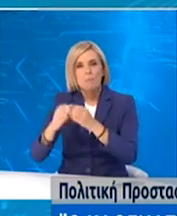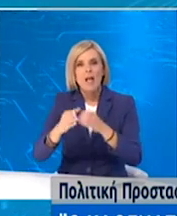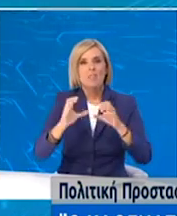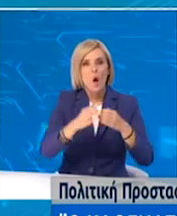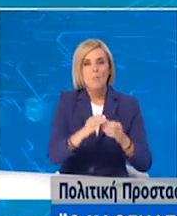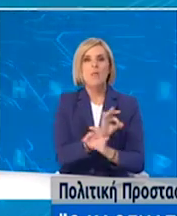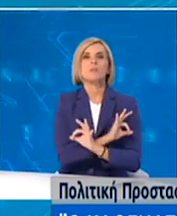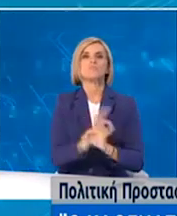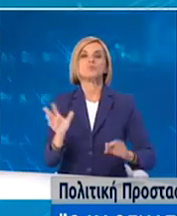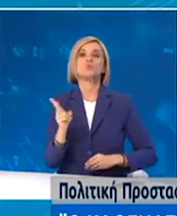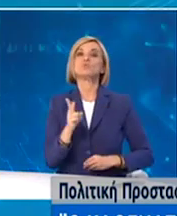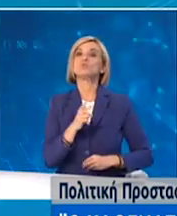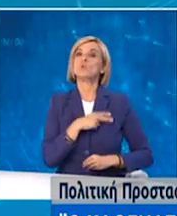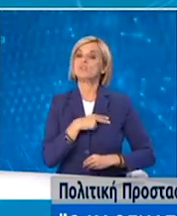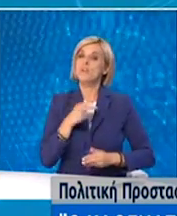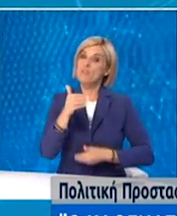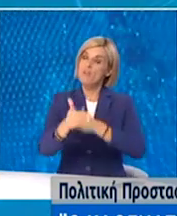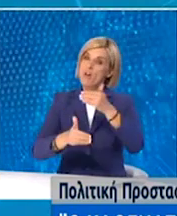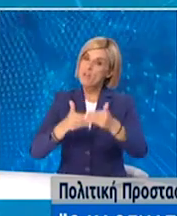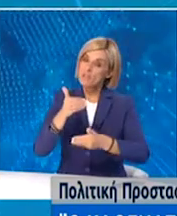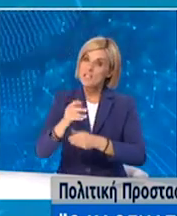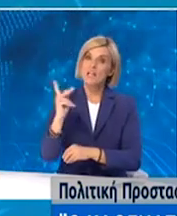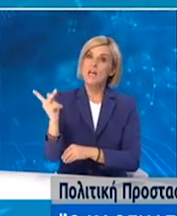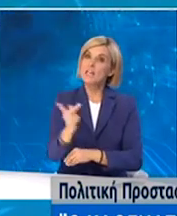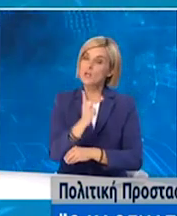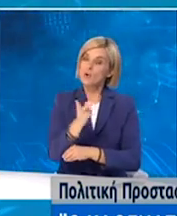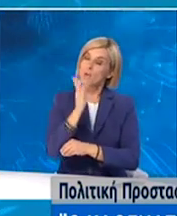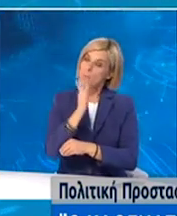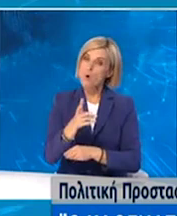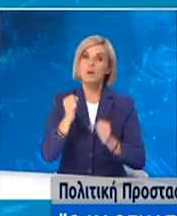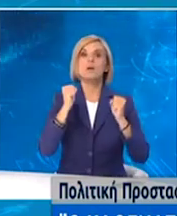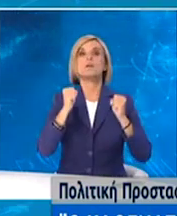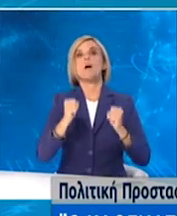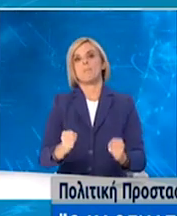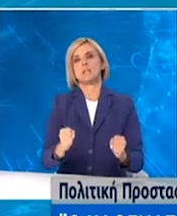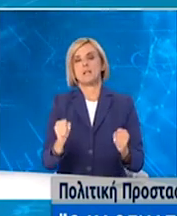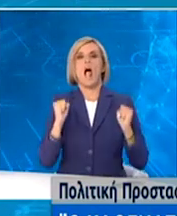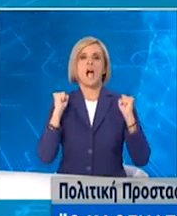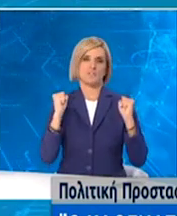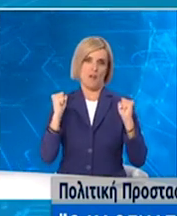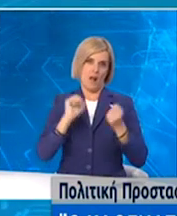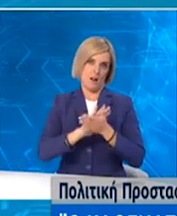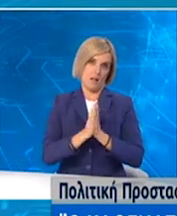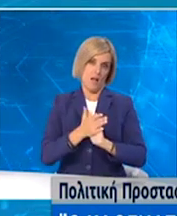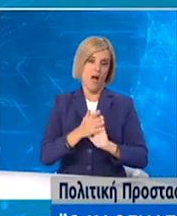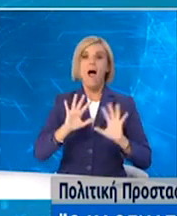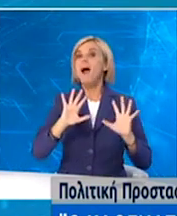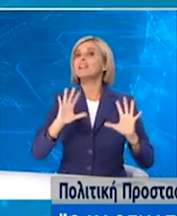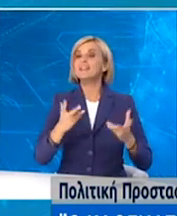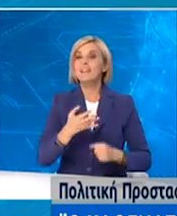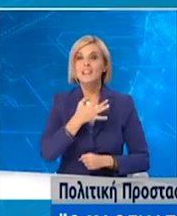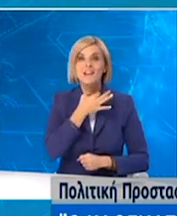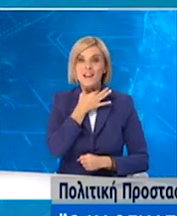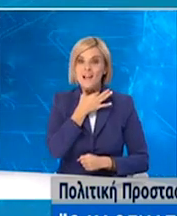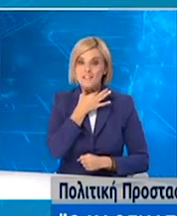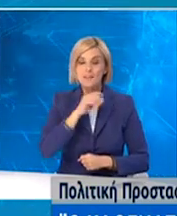να εξασφαλίσουμε ότι κάθε κοινωνία και μπορεί να παραμείνει και είναι ασφαλής. Αυτό όμως που χρειάζεται